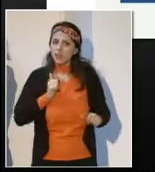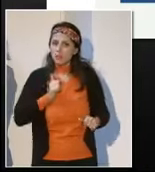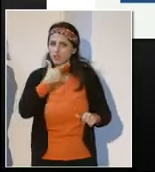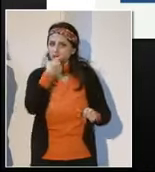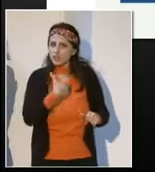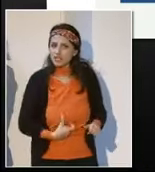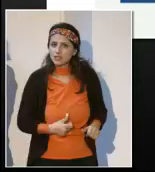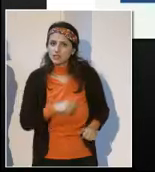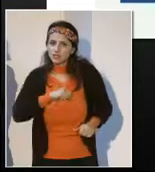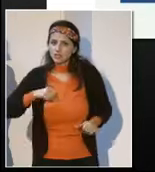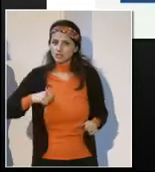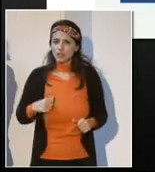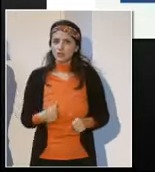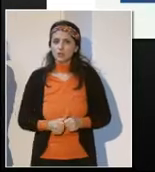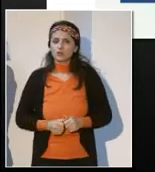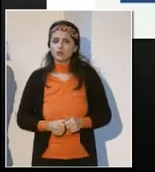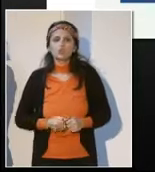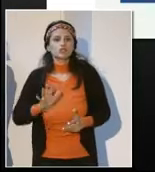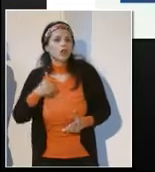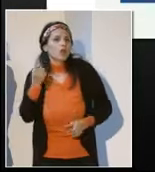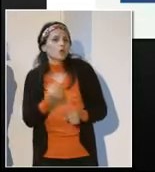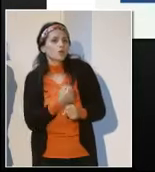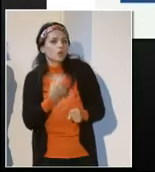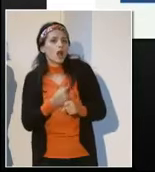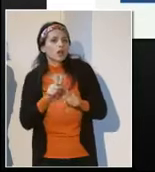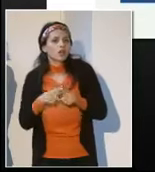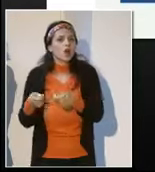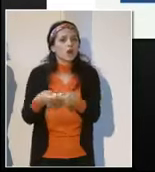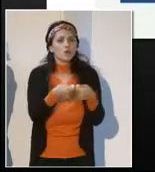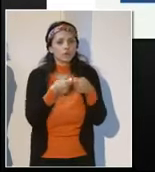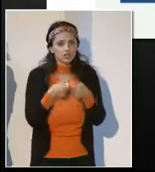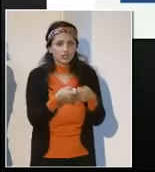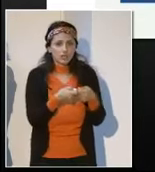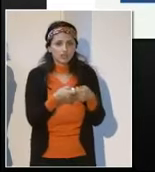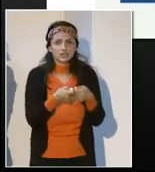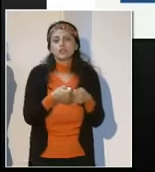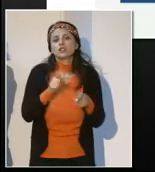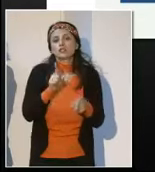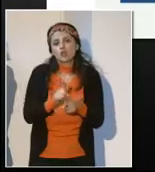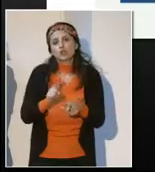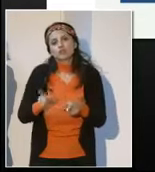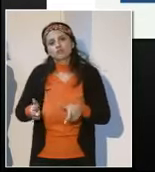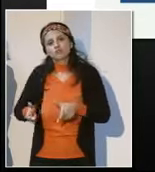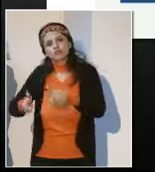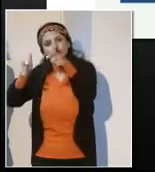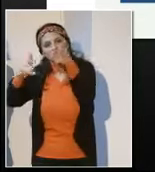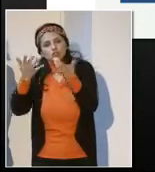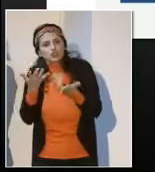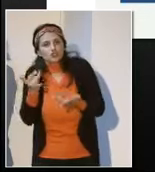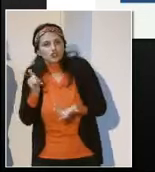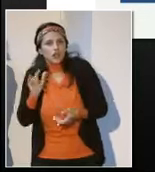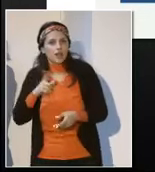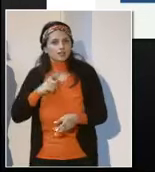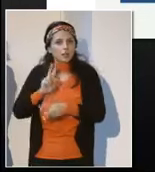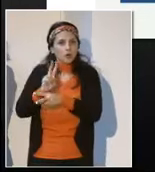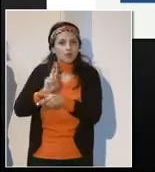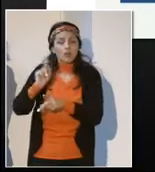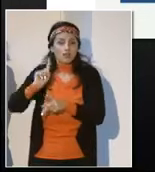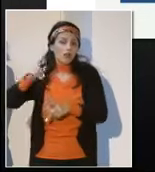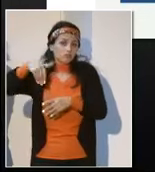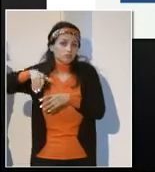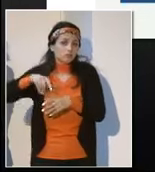abilitatile de a fi Independent si de a lucra în comunitate iar unitățile protejate daca functioneaza in